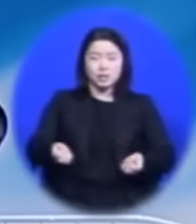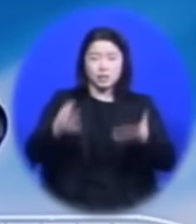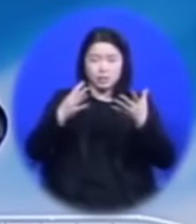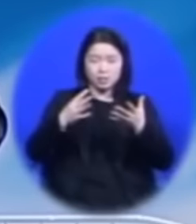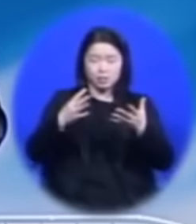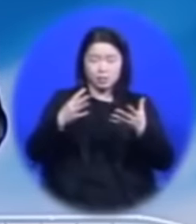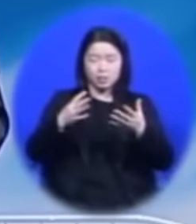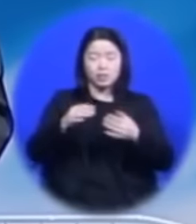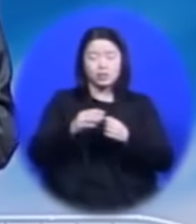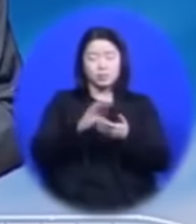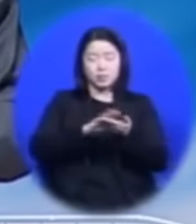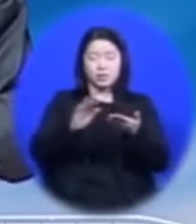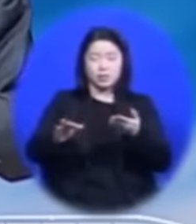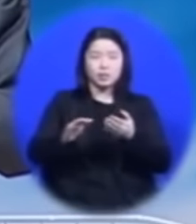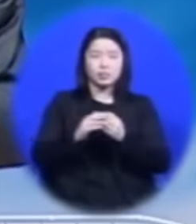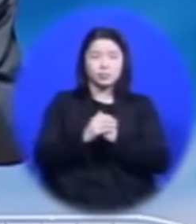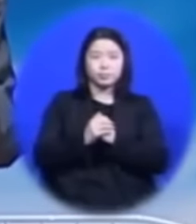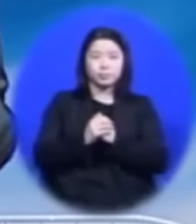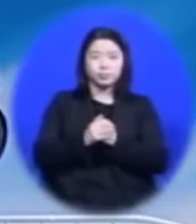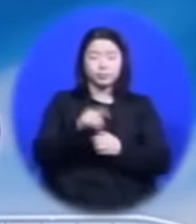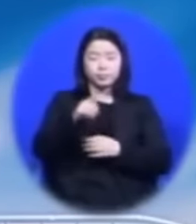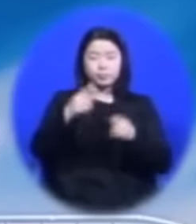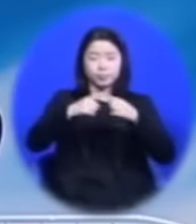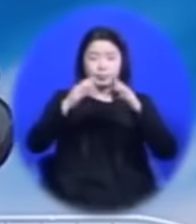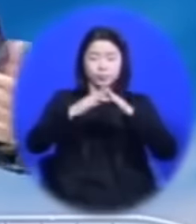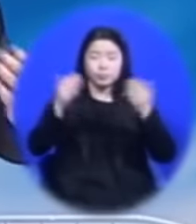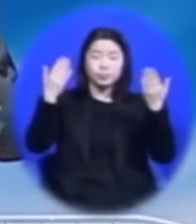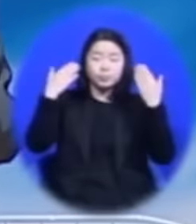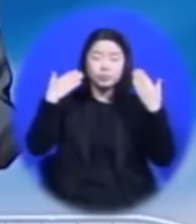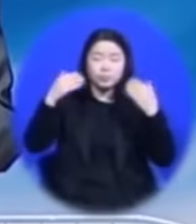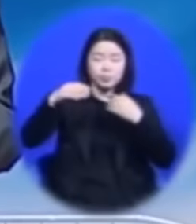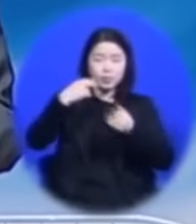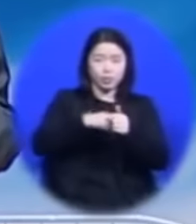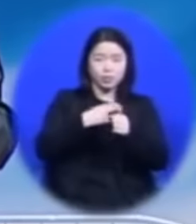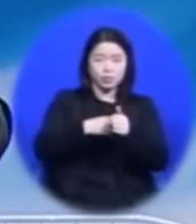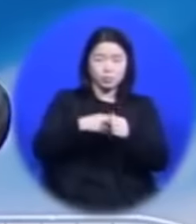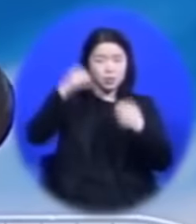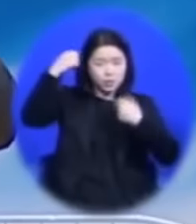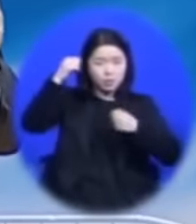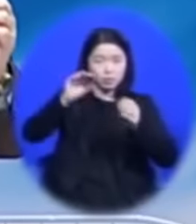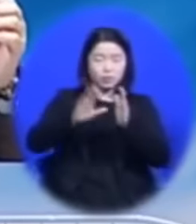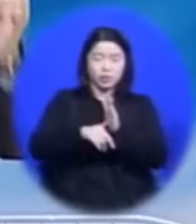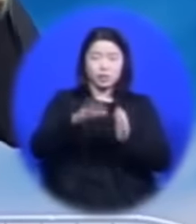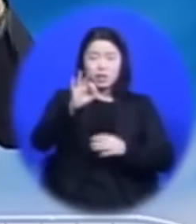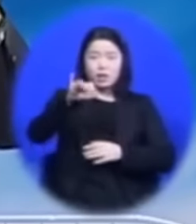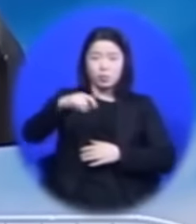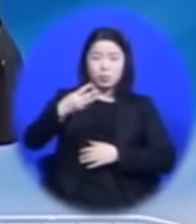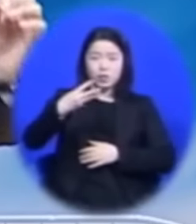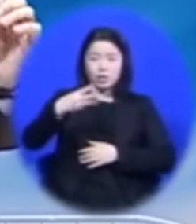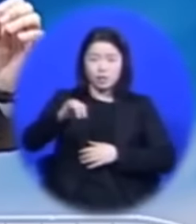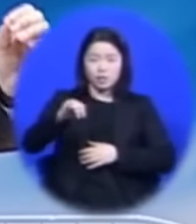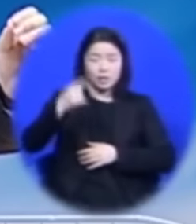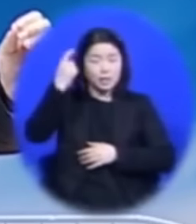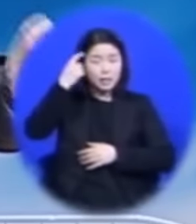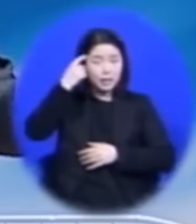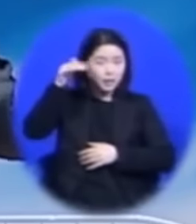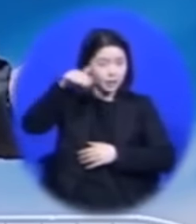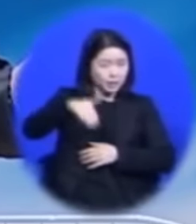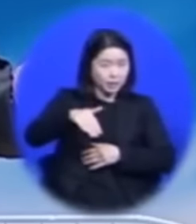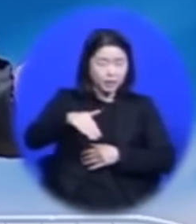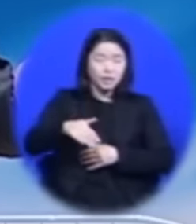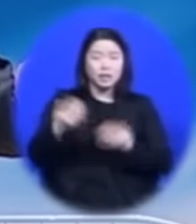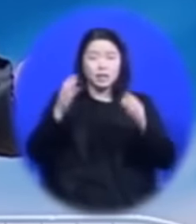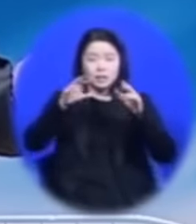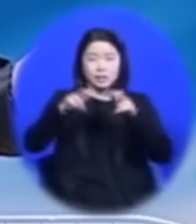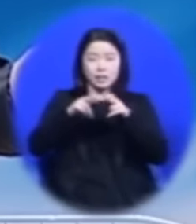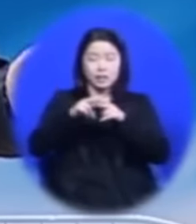제목입니다. 그 교회 학교 선생님이 연극을 하는데 윌리라고 하는 지적장애아가